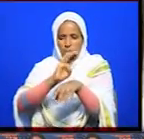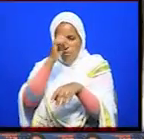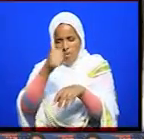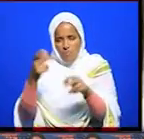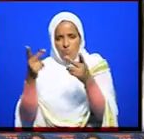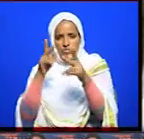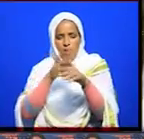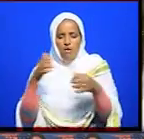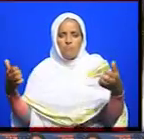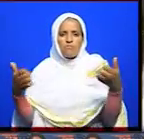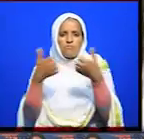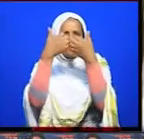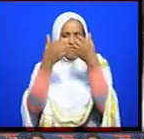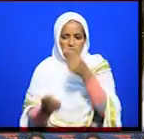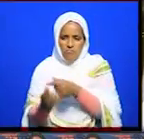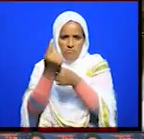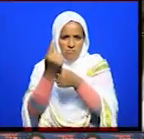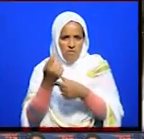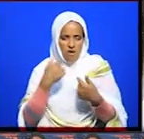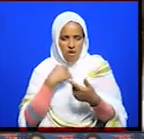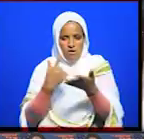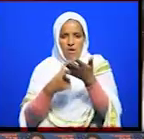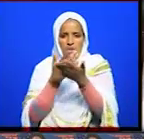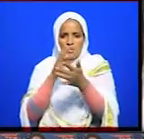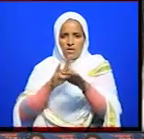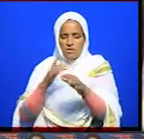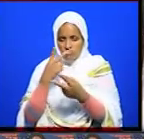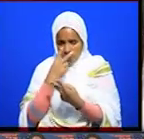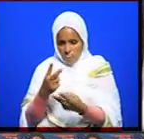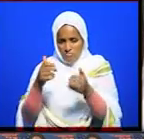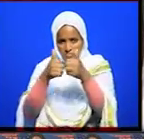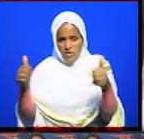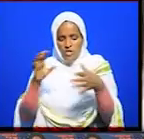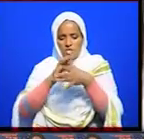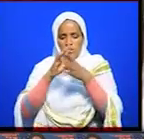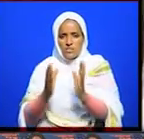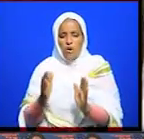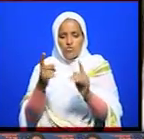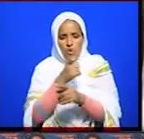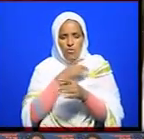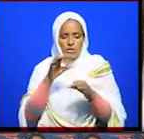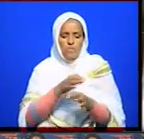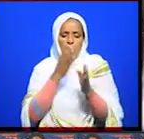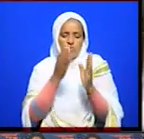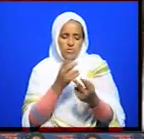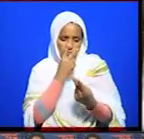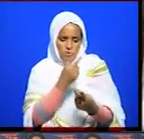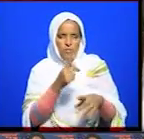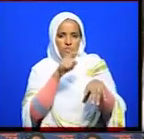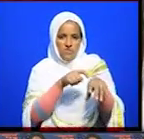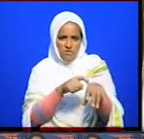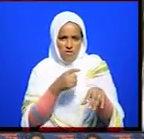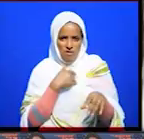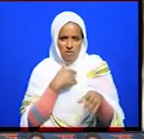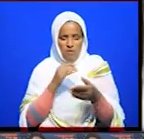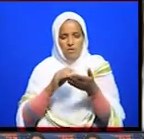በቤተክርስቲያን በማንኛውም ቦታ ላይ ግጭቶች ይፈጠራሉ ብለን እናስባለን። ያኛው ነገር ላይ ግን እኛ ምናየው እንደ ስጋዊ ሳይሆን እንደ መንፈሳዊ የምናይበት ጊዜ